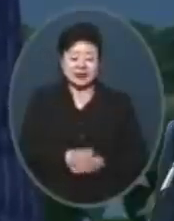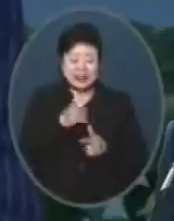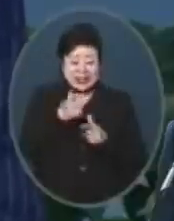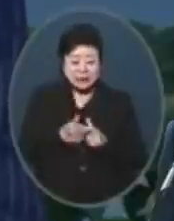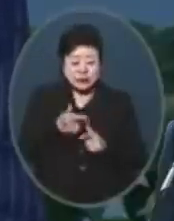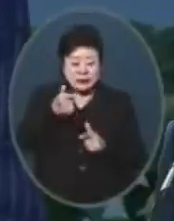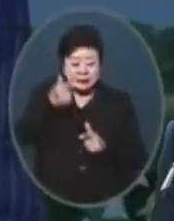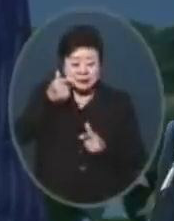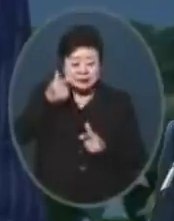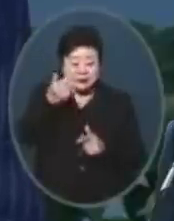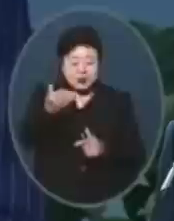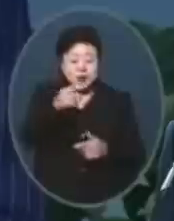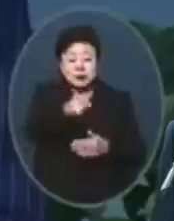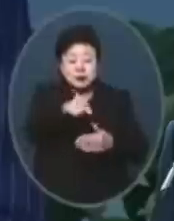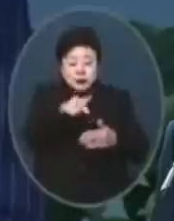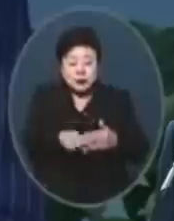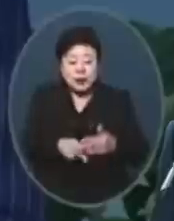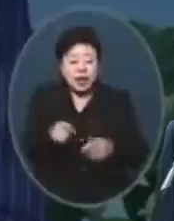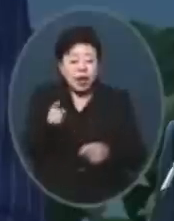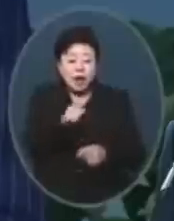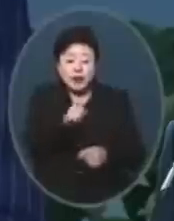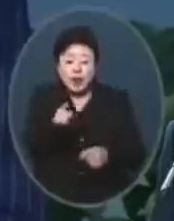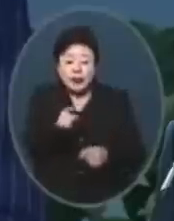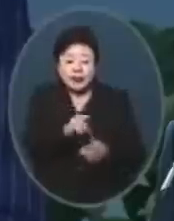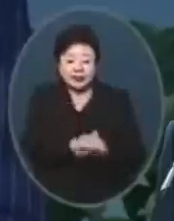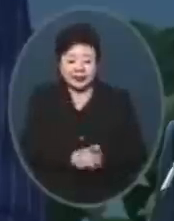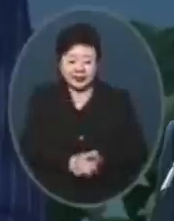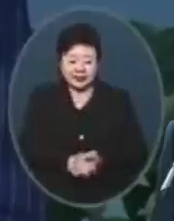예수님이 여러분 속에 어떠한